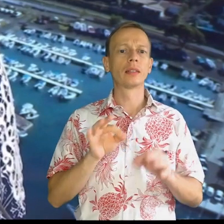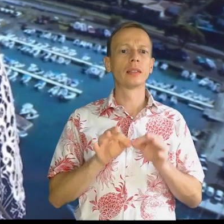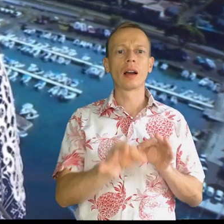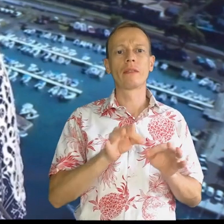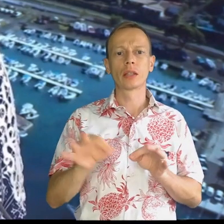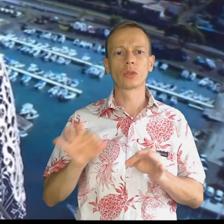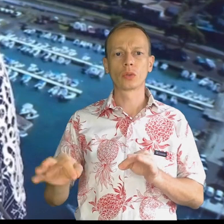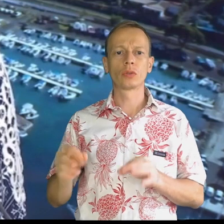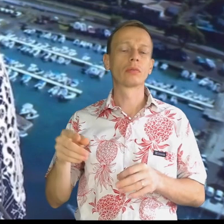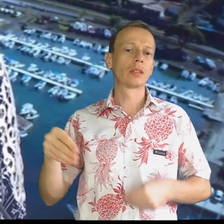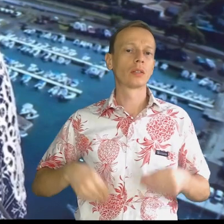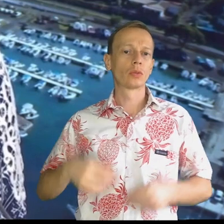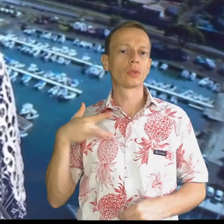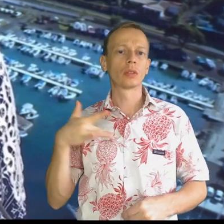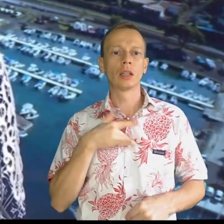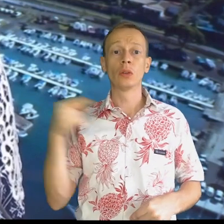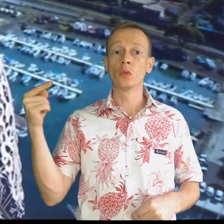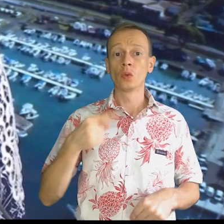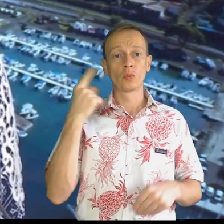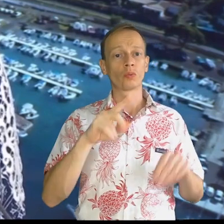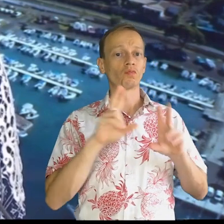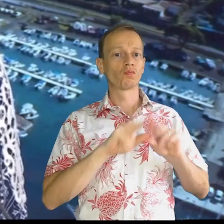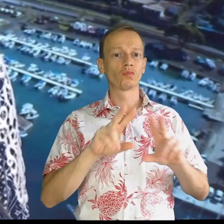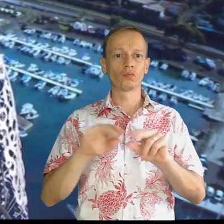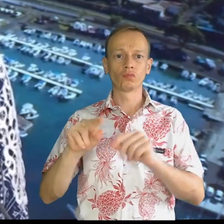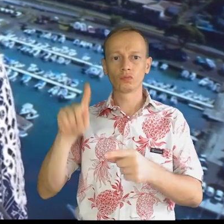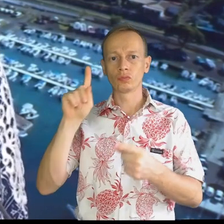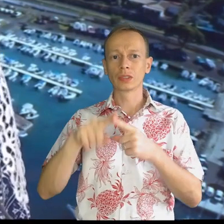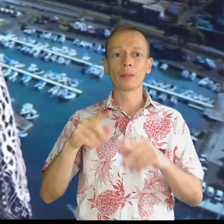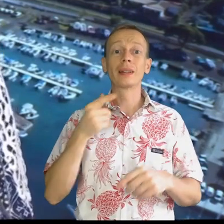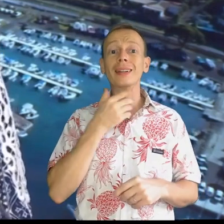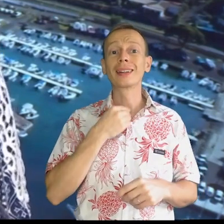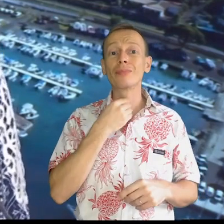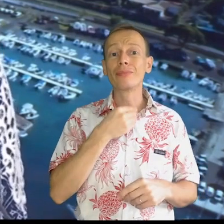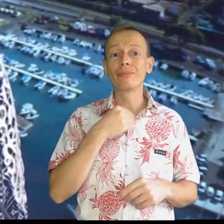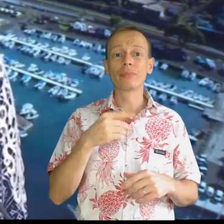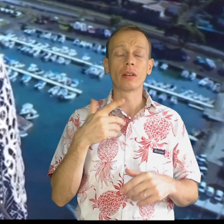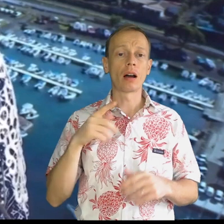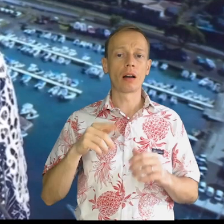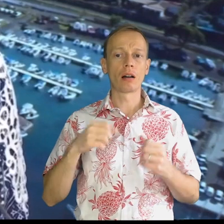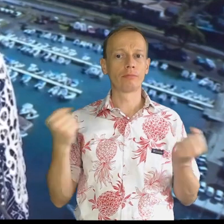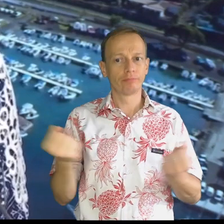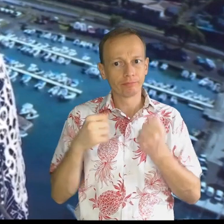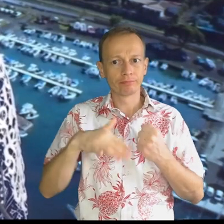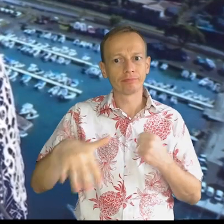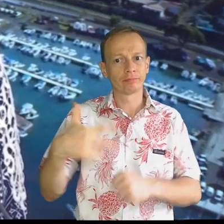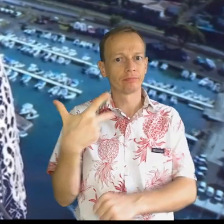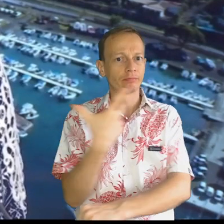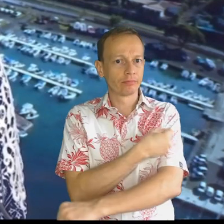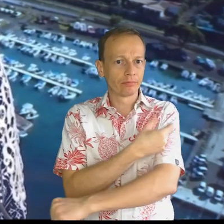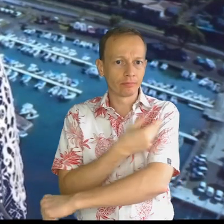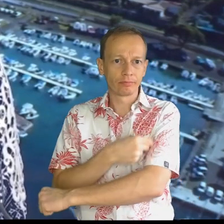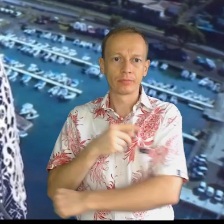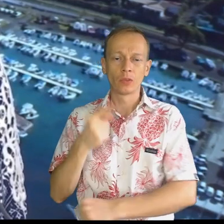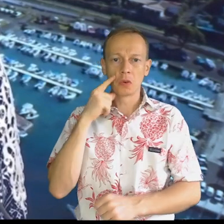auprès de la direction de la santé. Il est venu parler de la campagne de vaccination contre la grippe saisonnière. On écoute cet extrait.